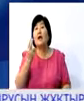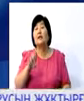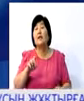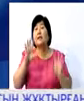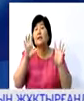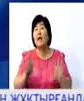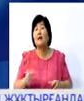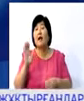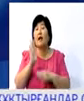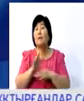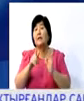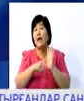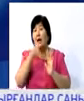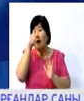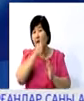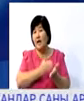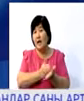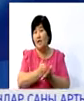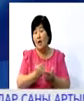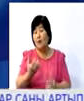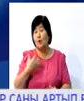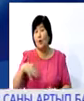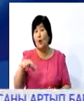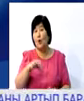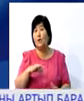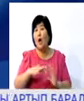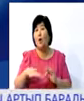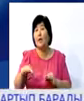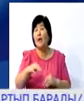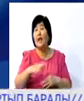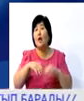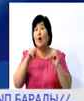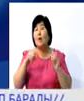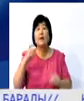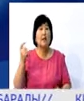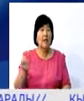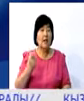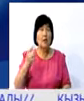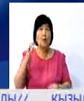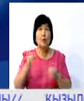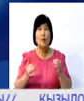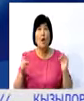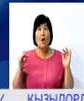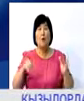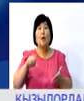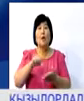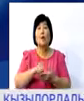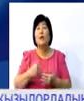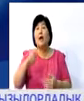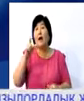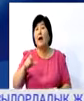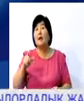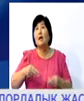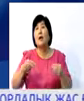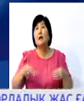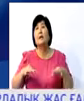заңның қабылданғанына 7 жыл. Осы орайда Қызылорда облысы ауданаралық мамандандырылған экономикалық сотында басқосу өтіп, азаматтық